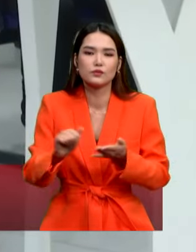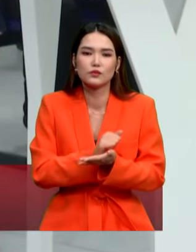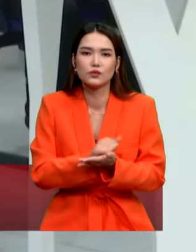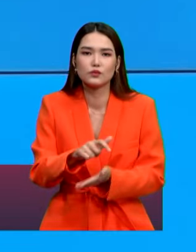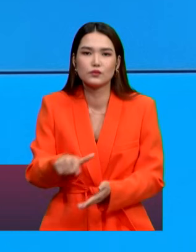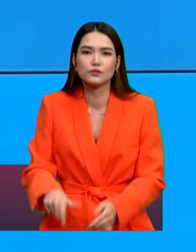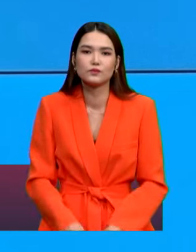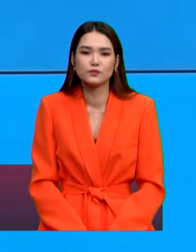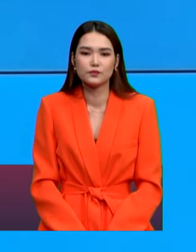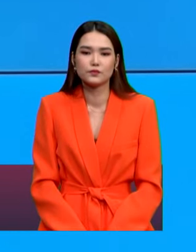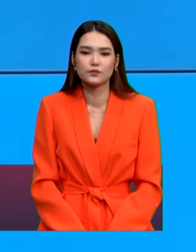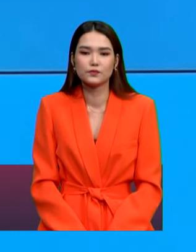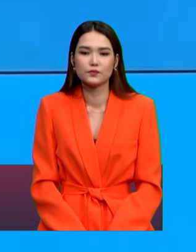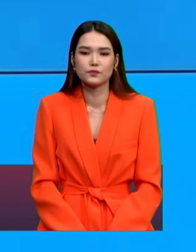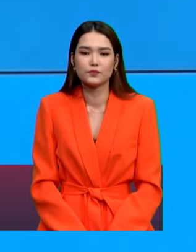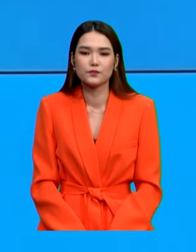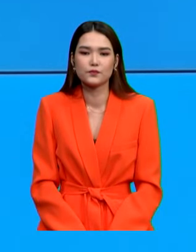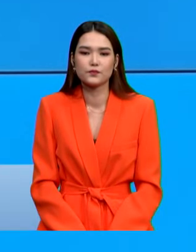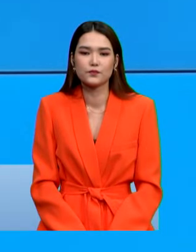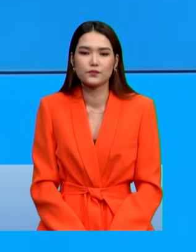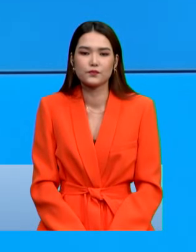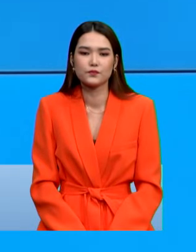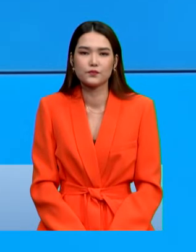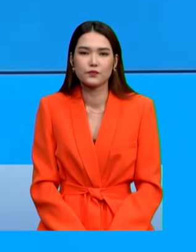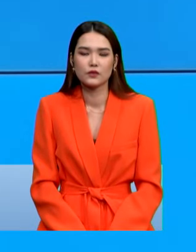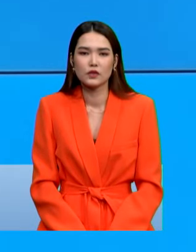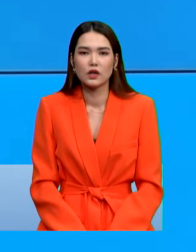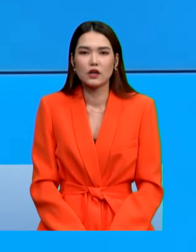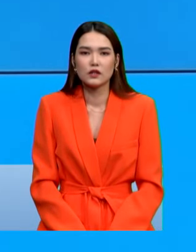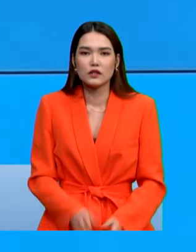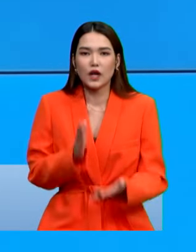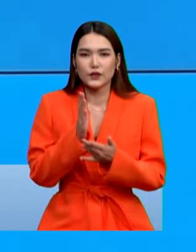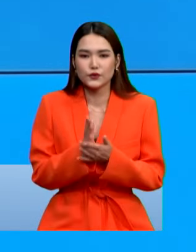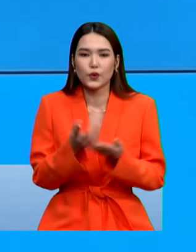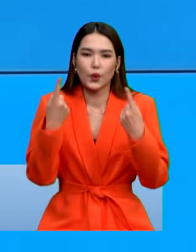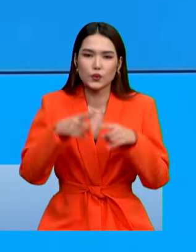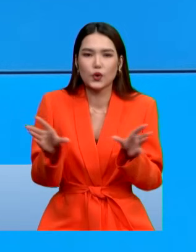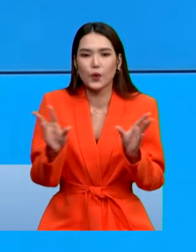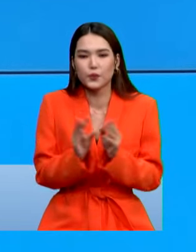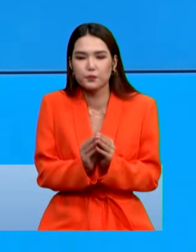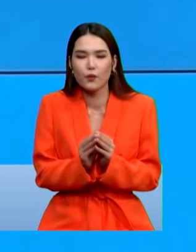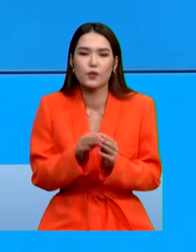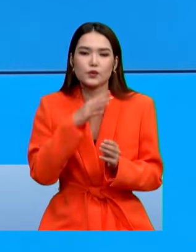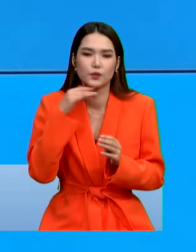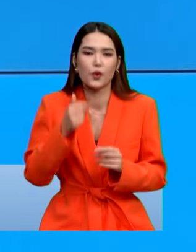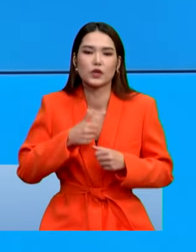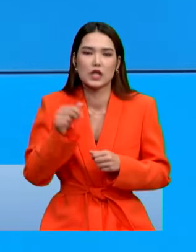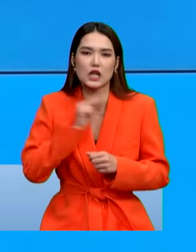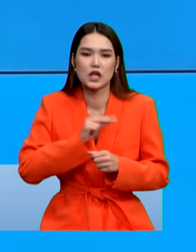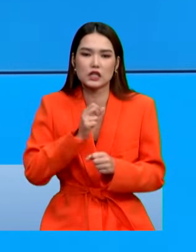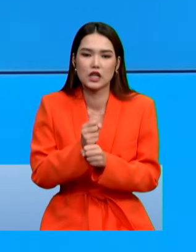декларирования. Ну, здесь есть свои нюансы, поэтому мы эту работу проводим совместно с уполномоченными органами, есть свои